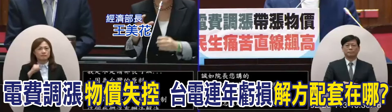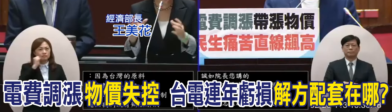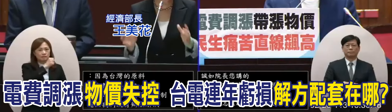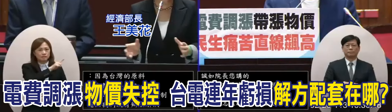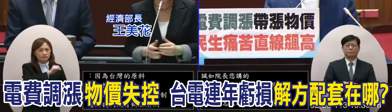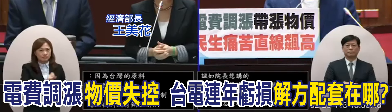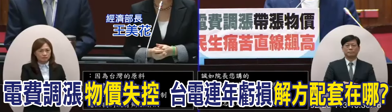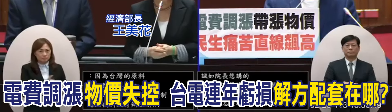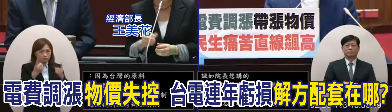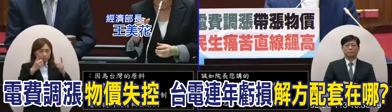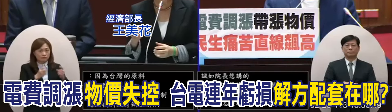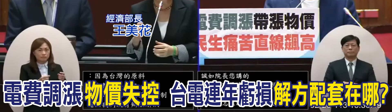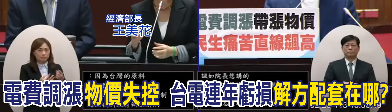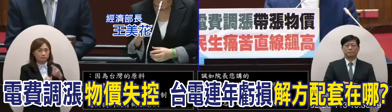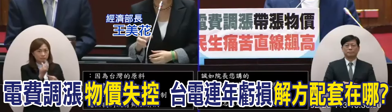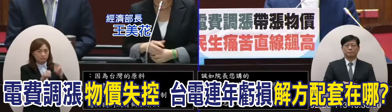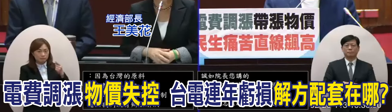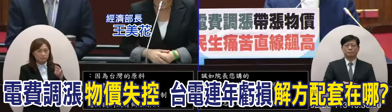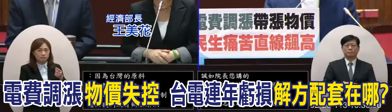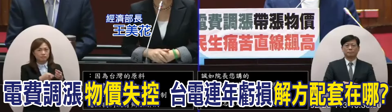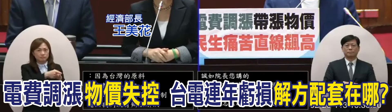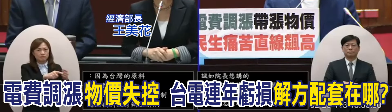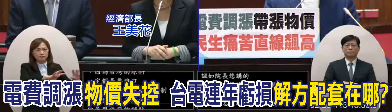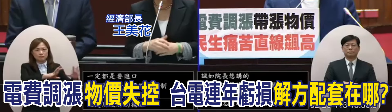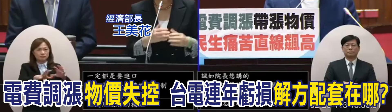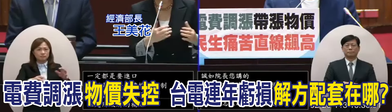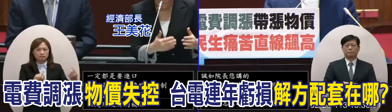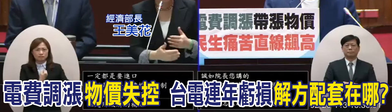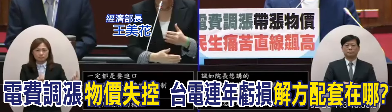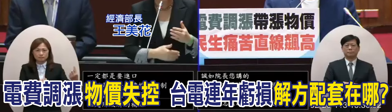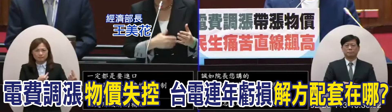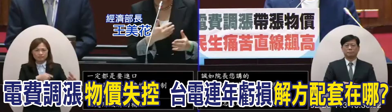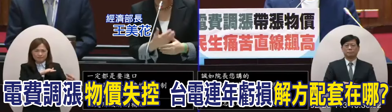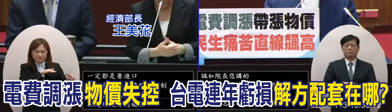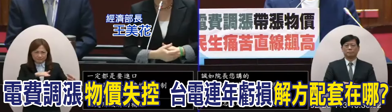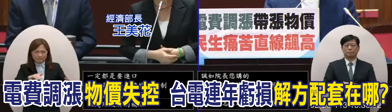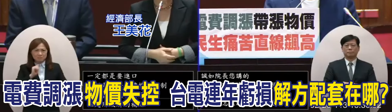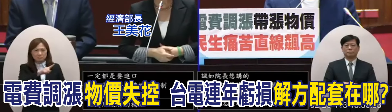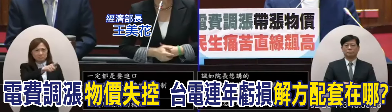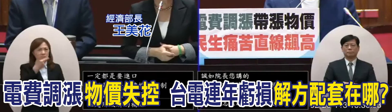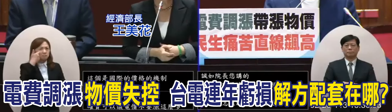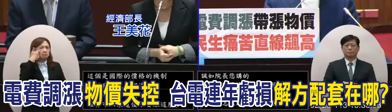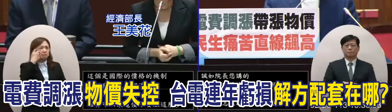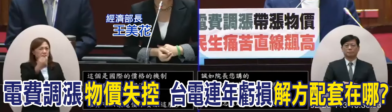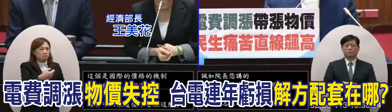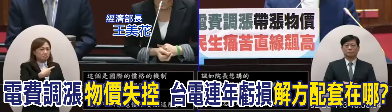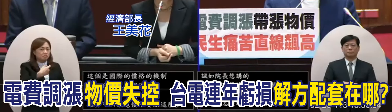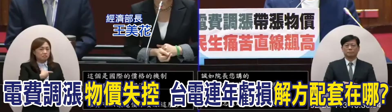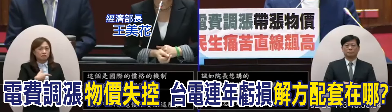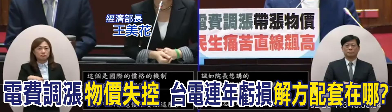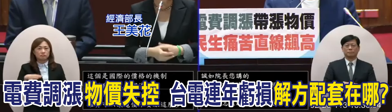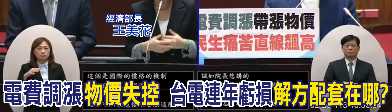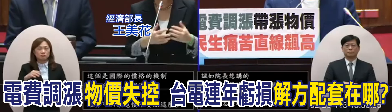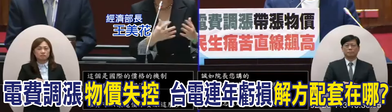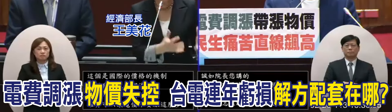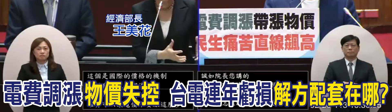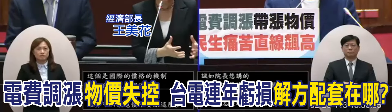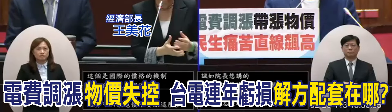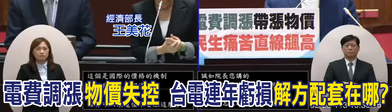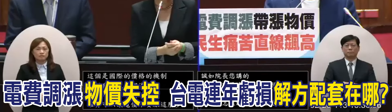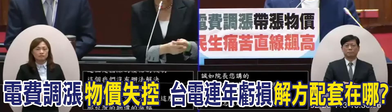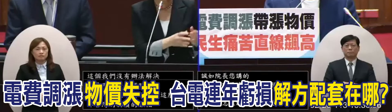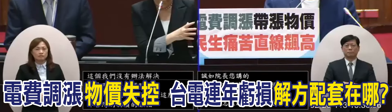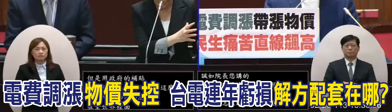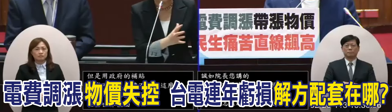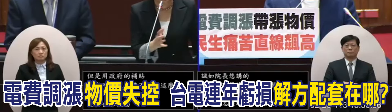涨幅呢，在全世界里面相对是比较平稳的，所以台电我们一直讲半年效破块的原因是这样。那这一